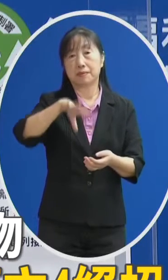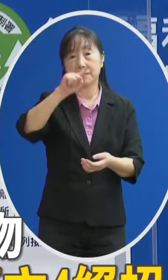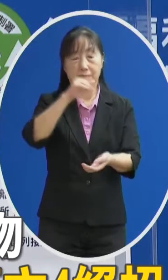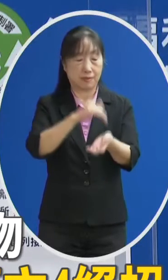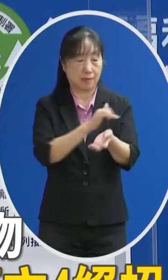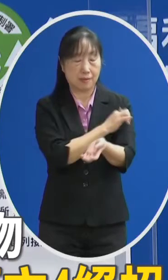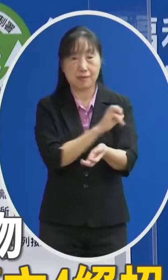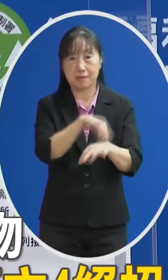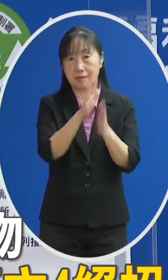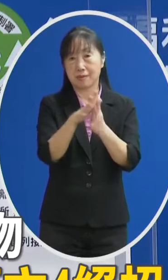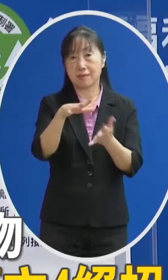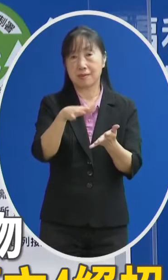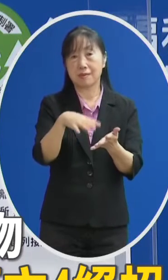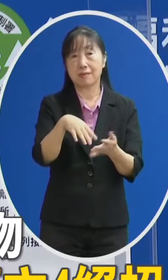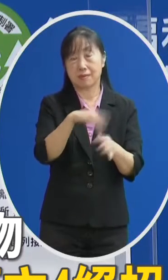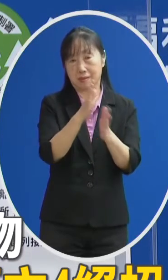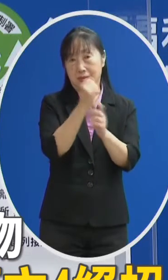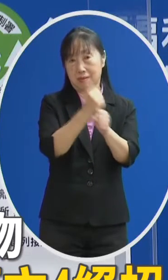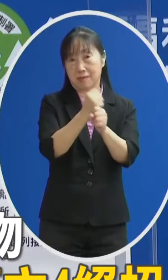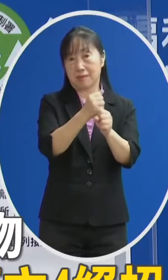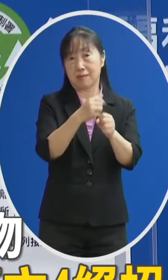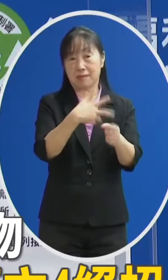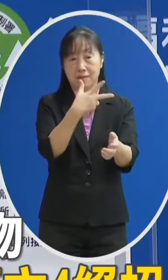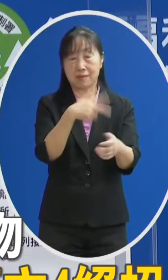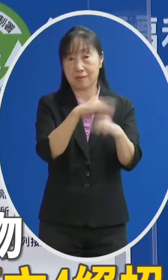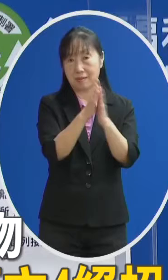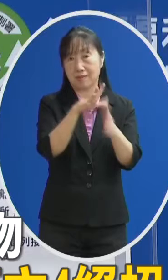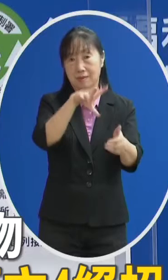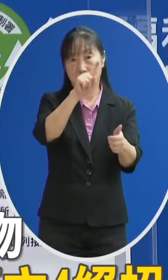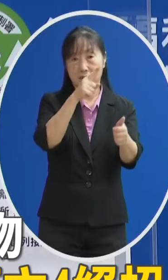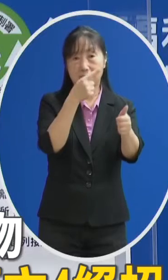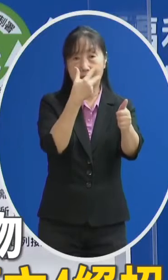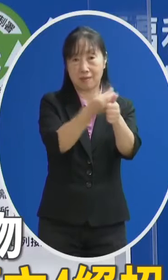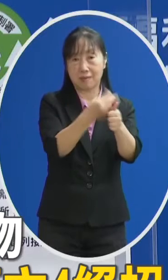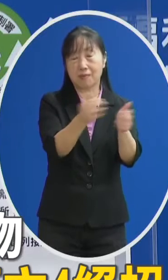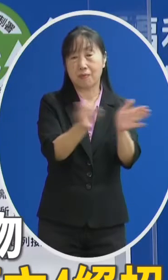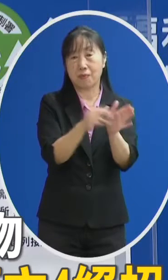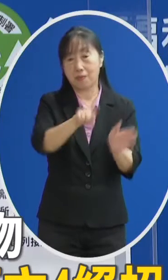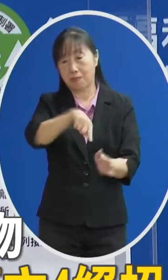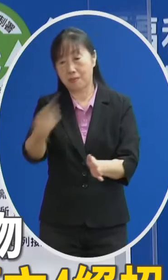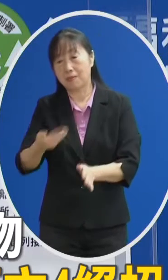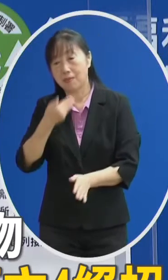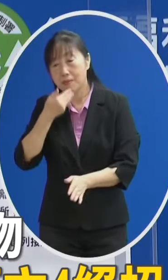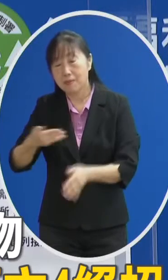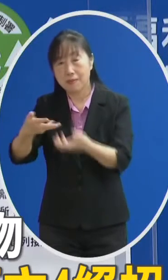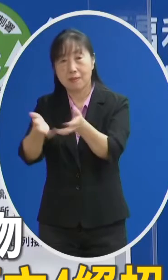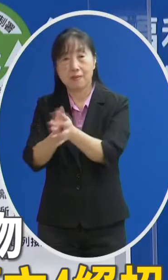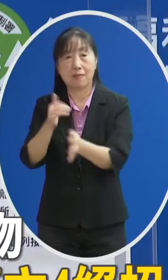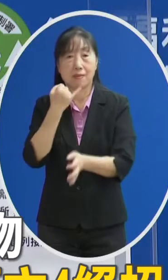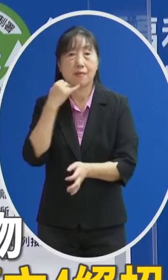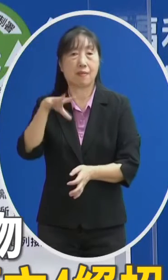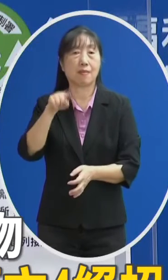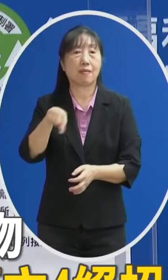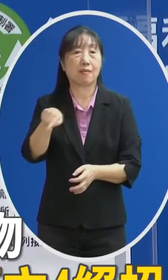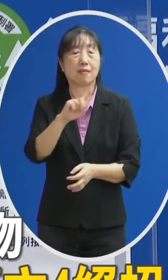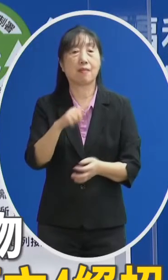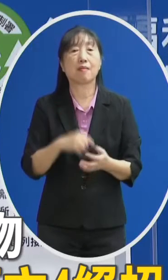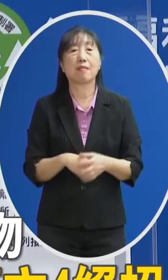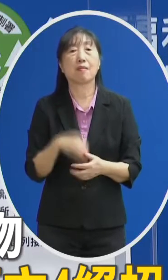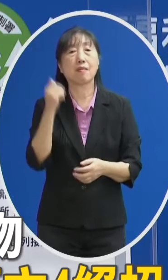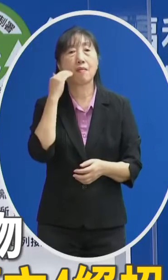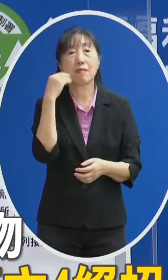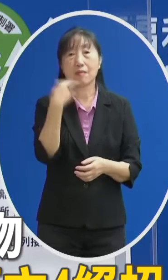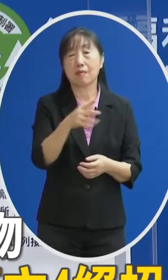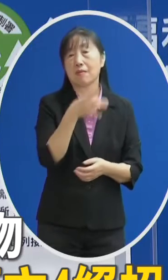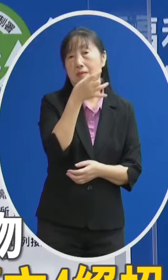差不多了，我们就让高龄者先来打。然后第二在第二道的防线里面，我们就购